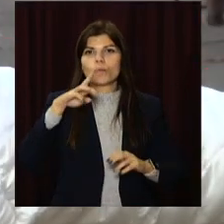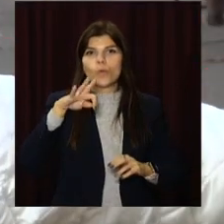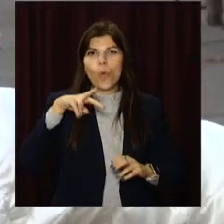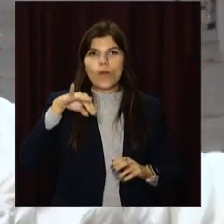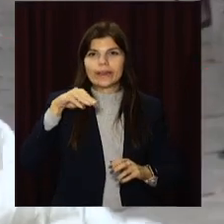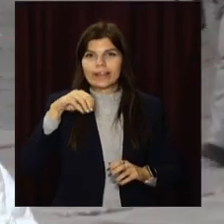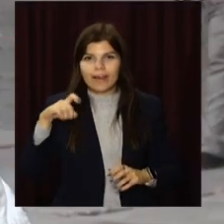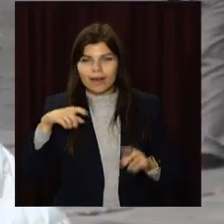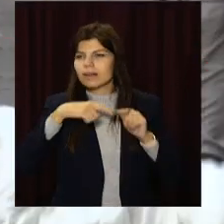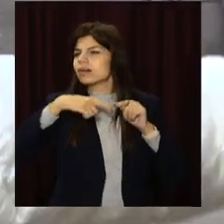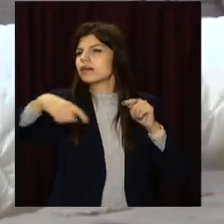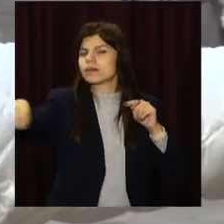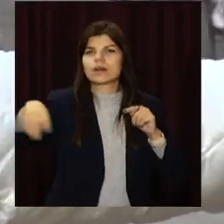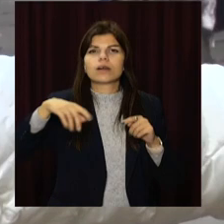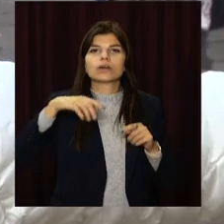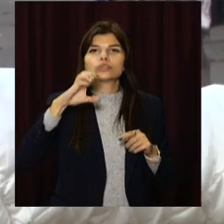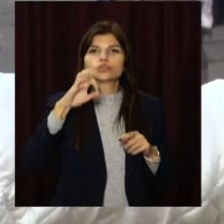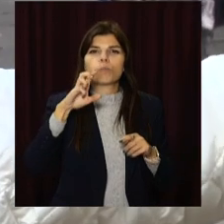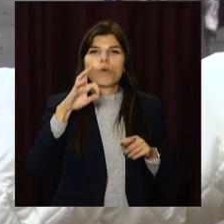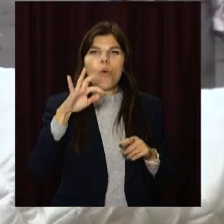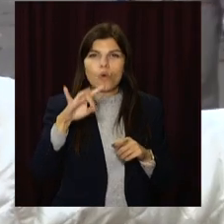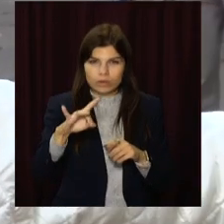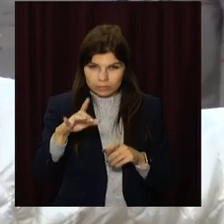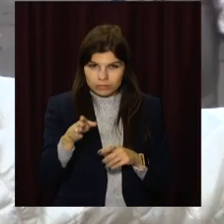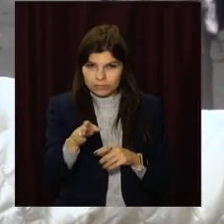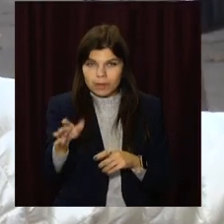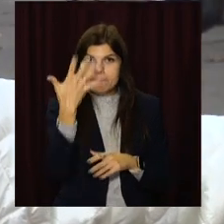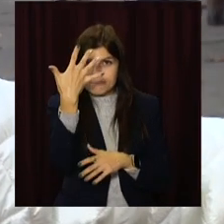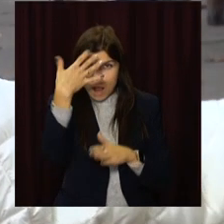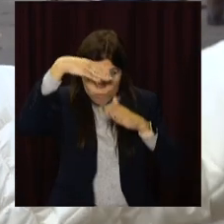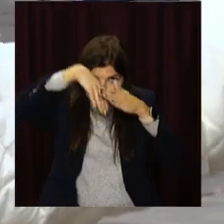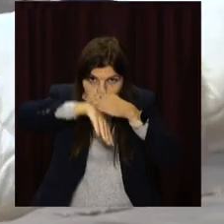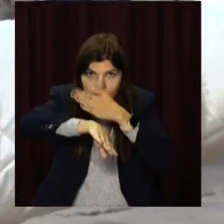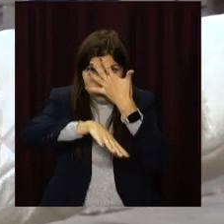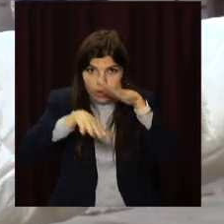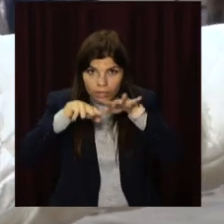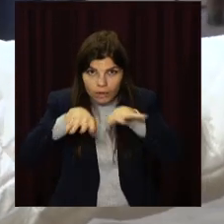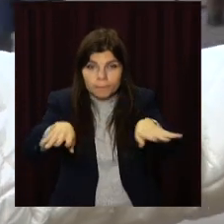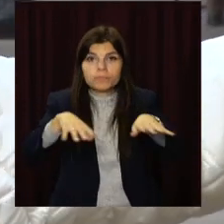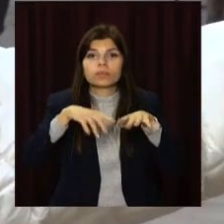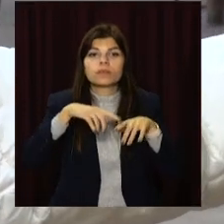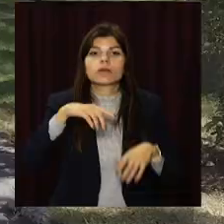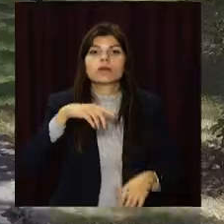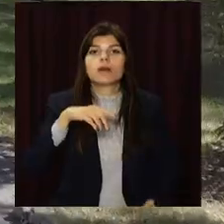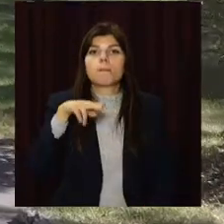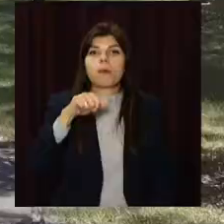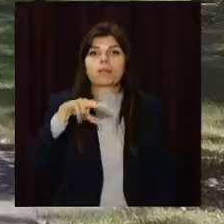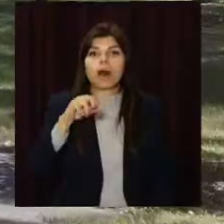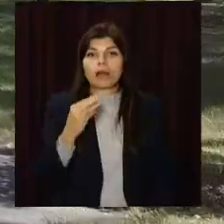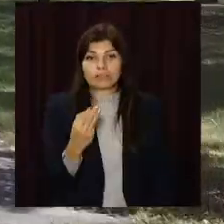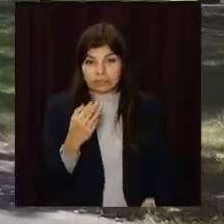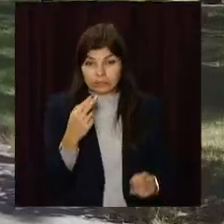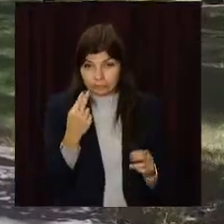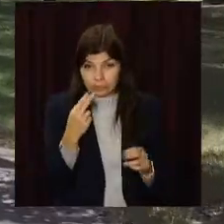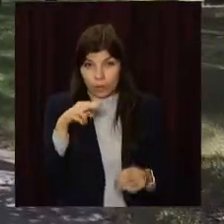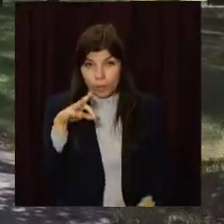до Преображенського собору. Від Преображенського собору йдуть 5 підземних ходів різних. Від Потьомкінського палацу також. Далі